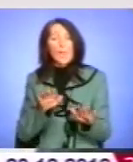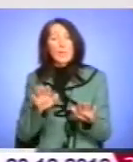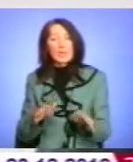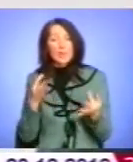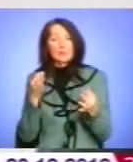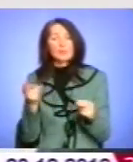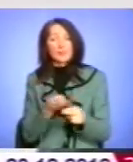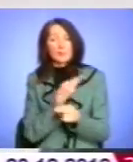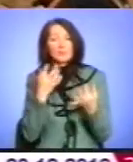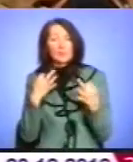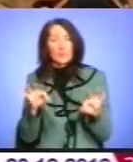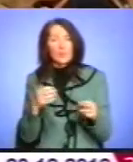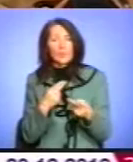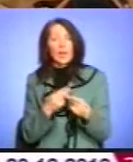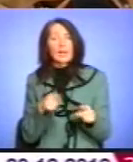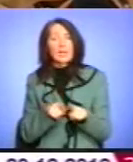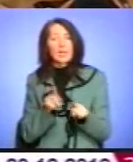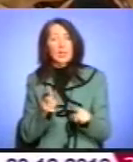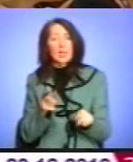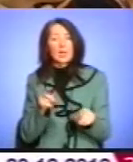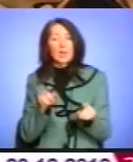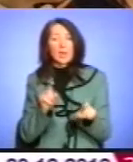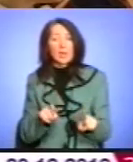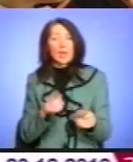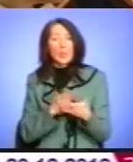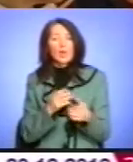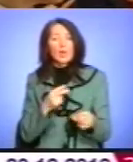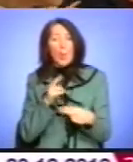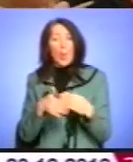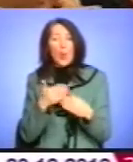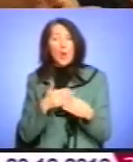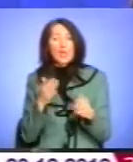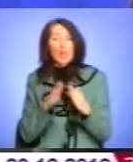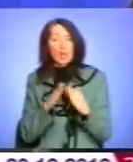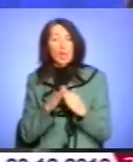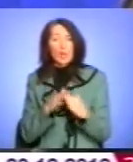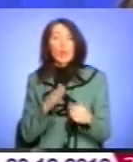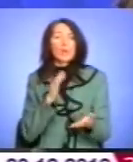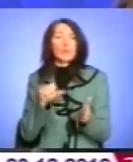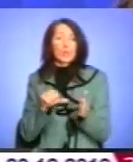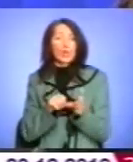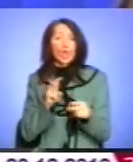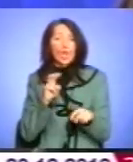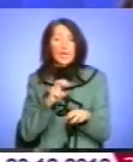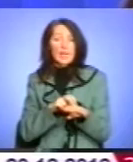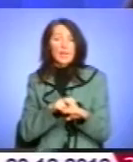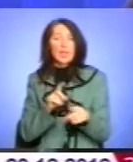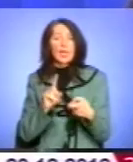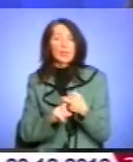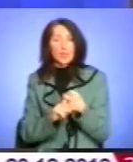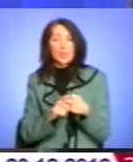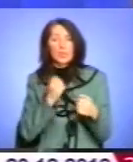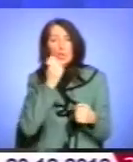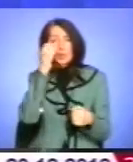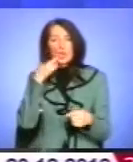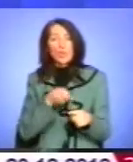позбавлення волі, а також тих, які відбувають покарання вдома, відвідує лікар-інфекціоніст. Дякуючи цьому проекту, наші засуджені мають